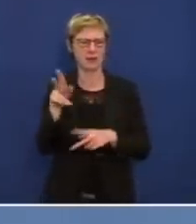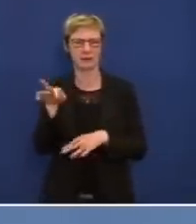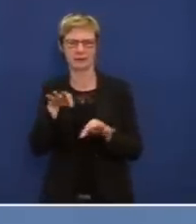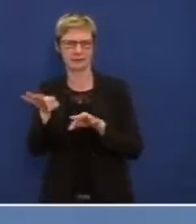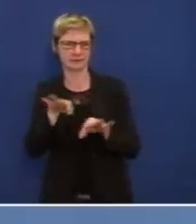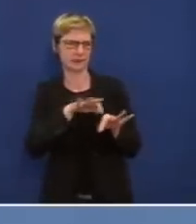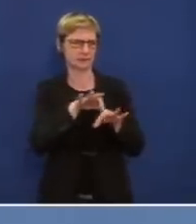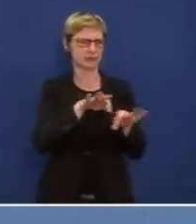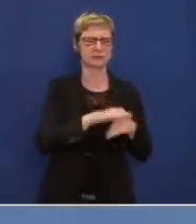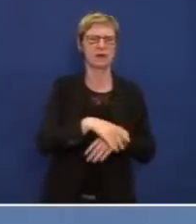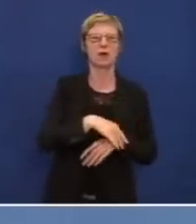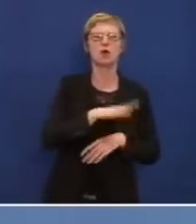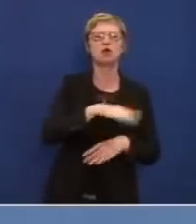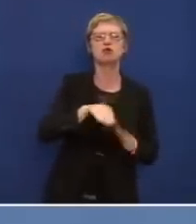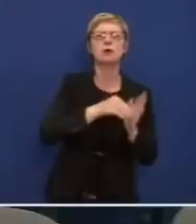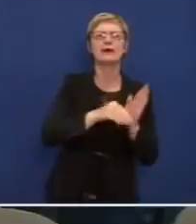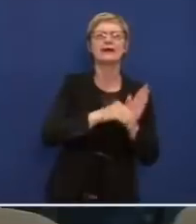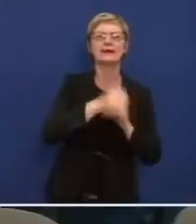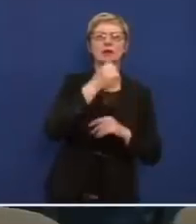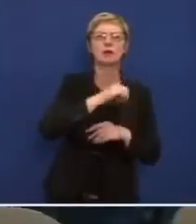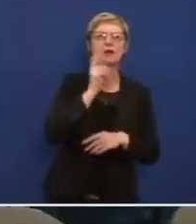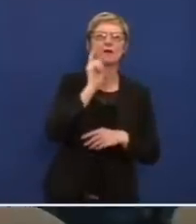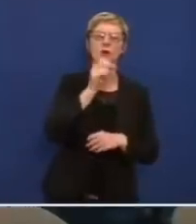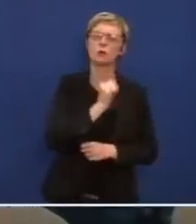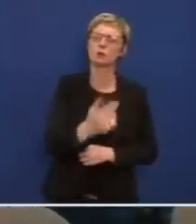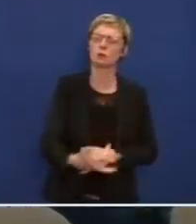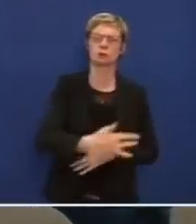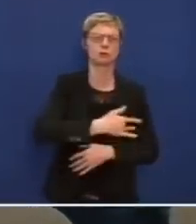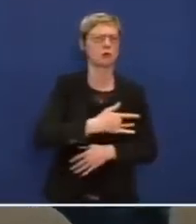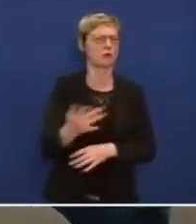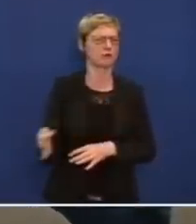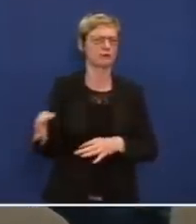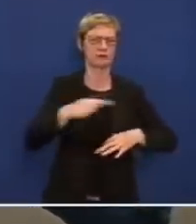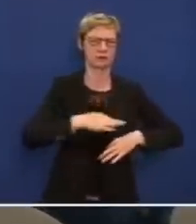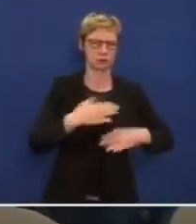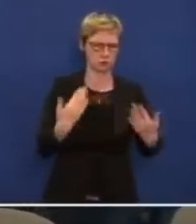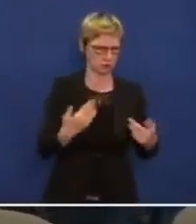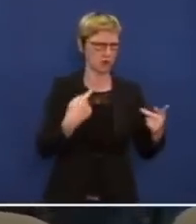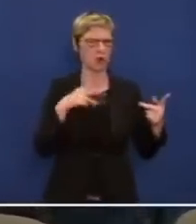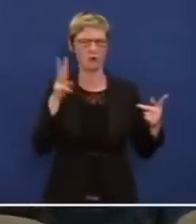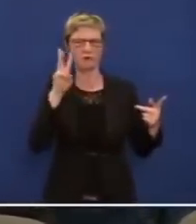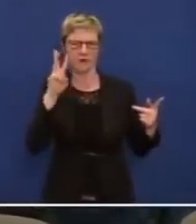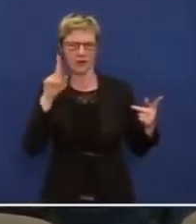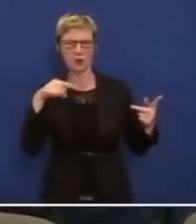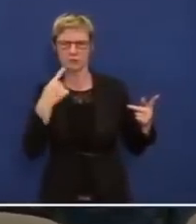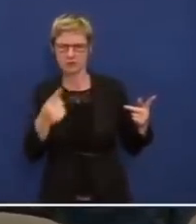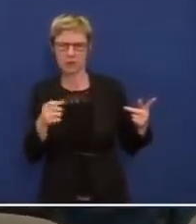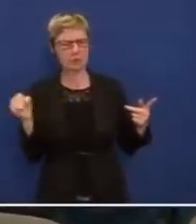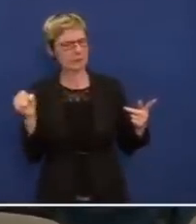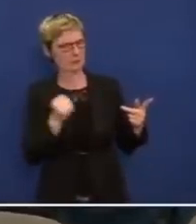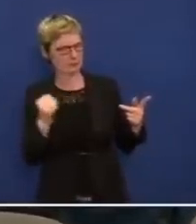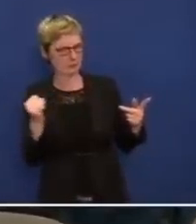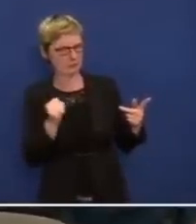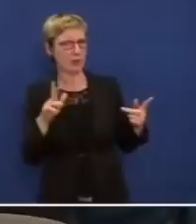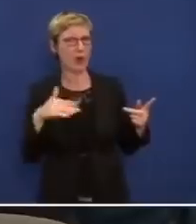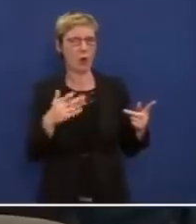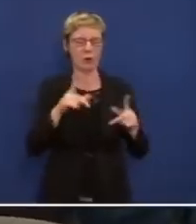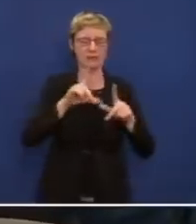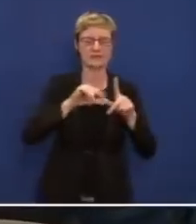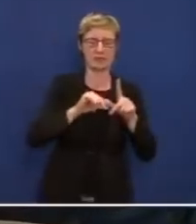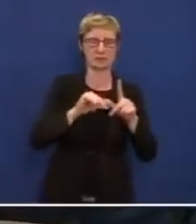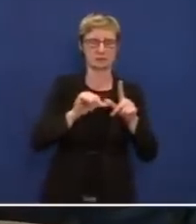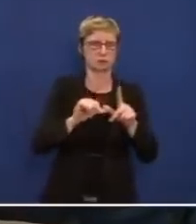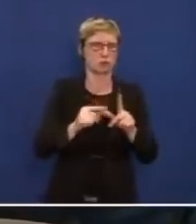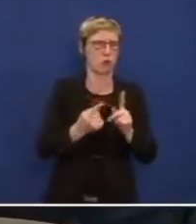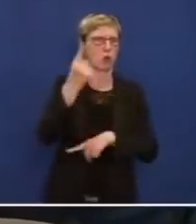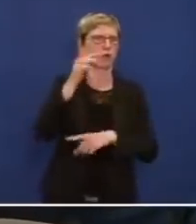Kalitschek, Schulkinder und junge Erwachsene sind am meisten betroffen aktuell. Das hat Herr Wieler gerade nochmal gesagt. Herr Wieler hält auch die Inzidenzgrenzen für Schulschließung für viel zu hoch.